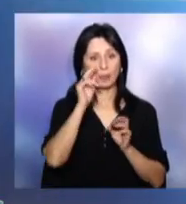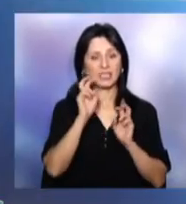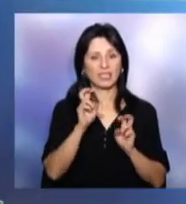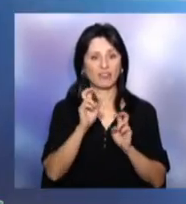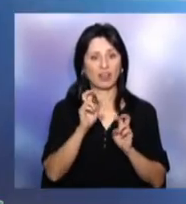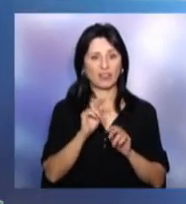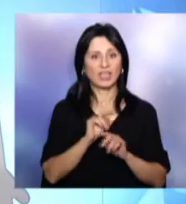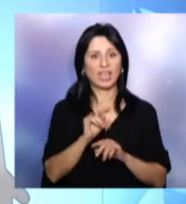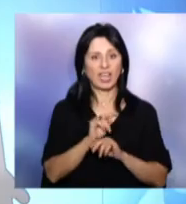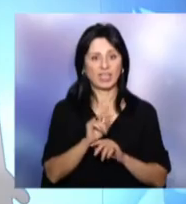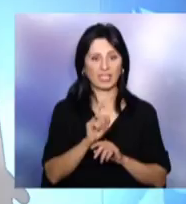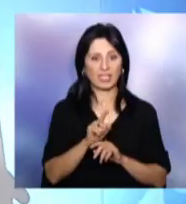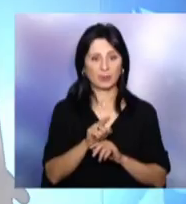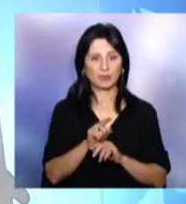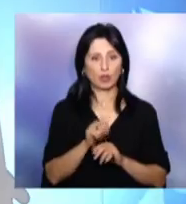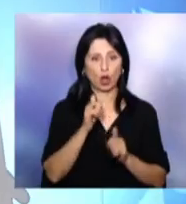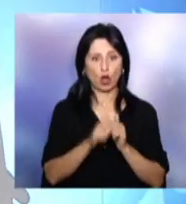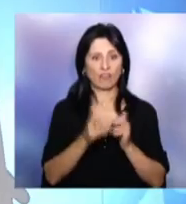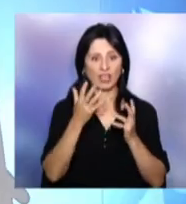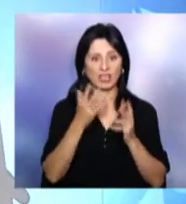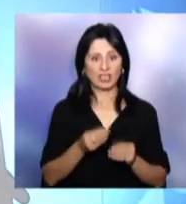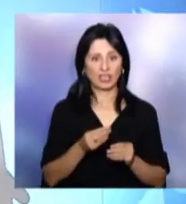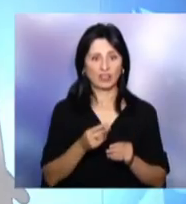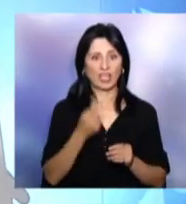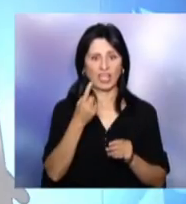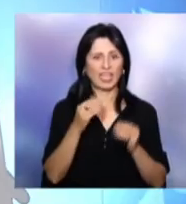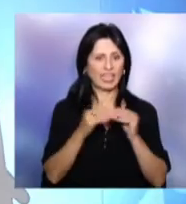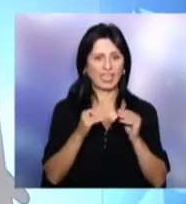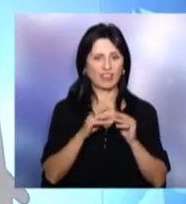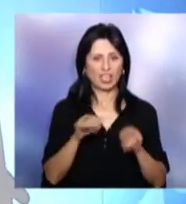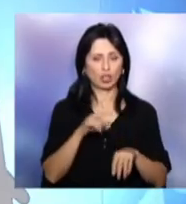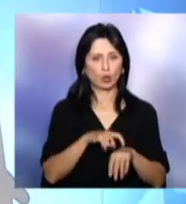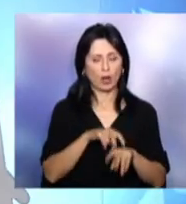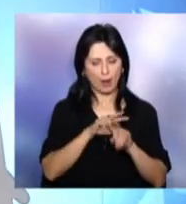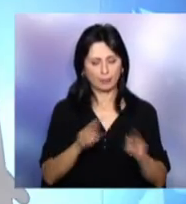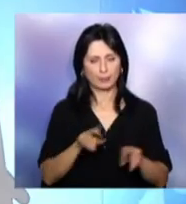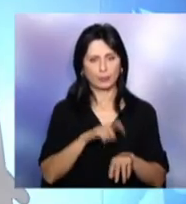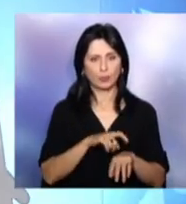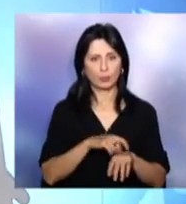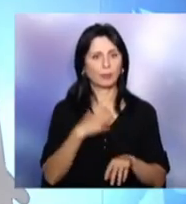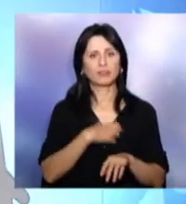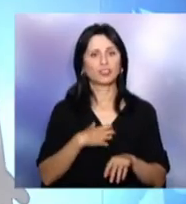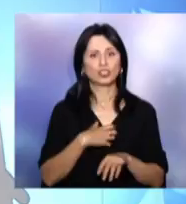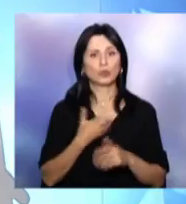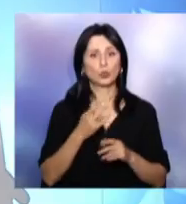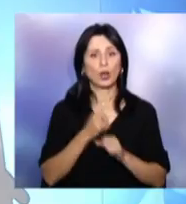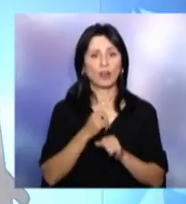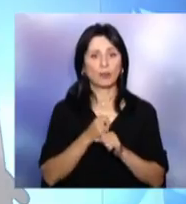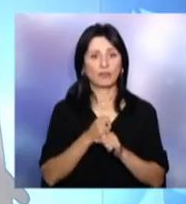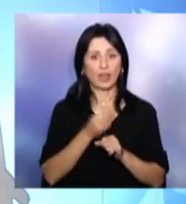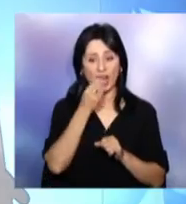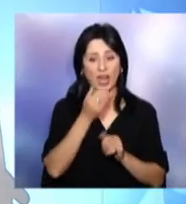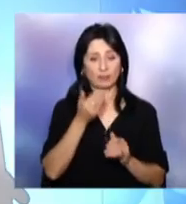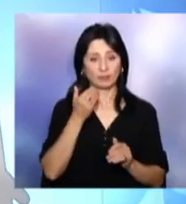ქვია, ტრენინგი, ასე რომ ვთქვათ, ყოველ დღე ერთი და იგივე დროს მნიშვნელოვანია და კარგია თუ გავაკეთებთ